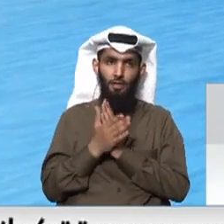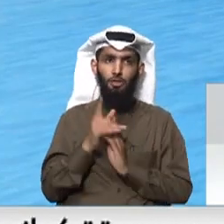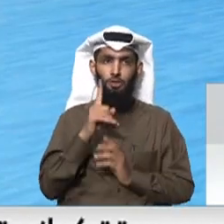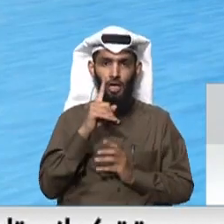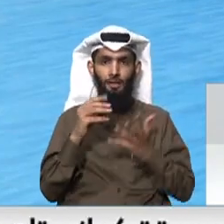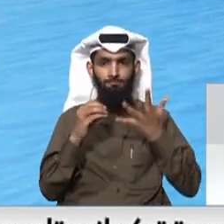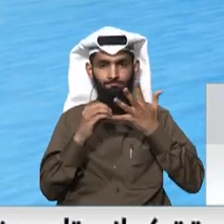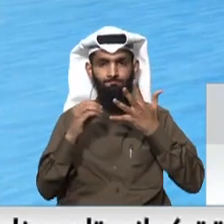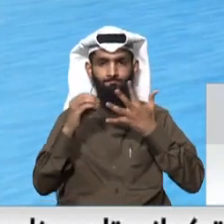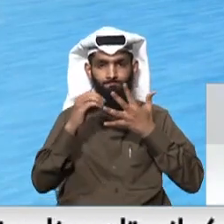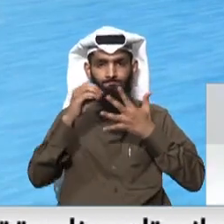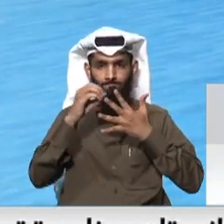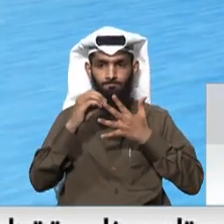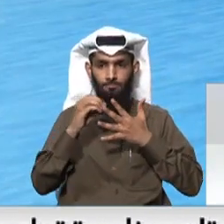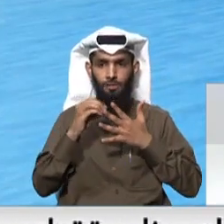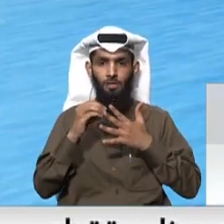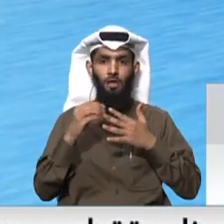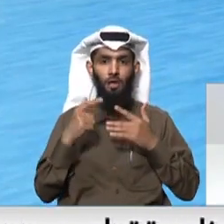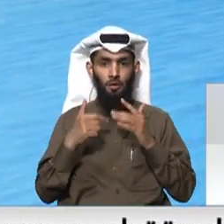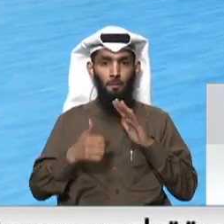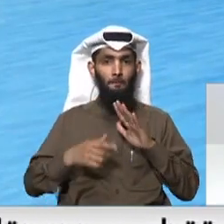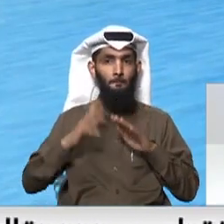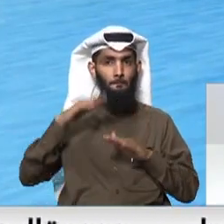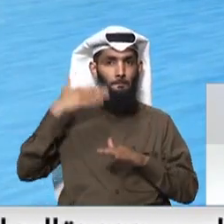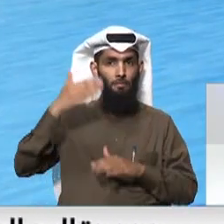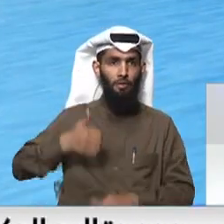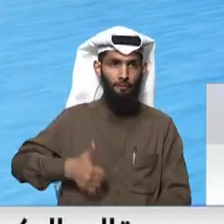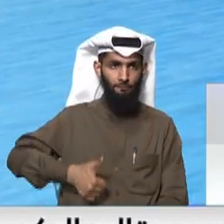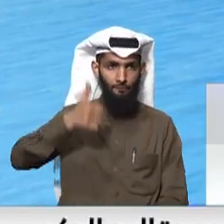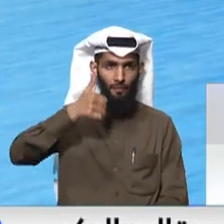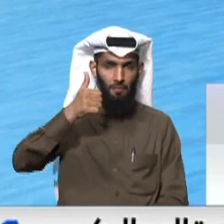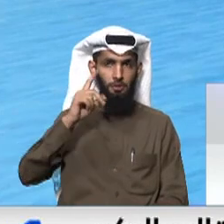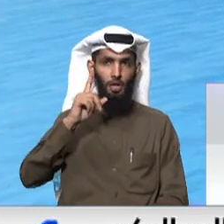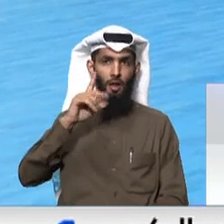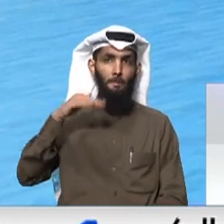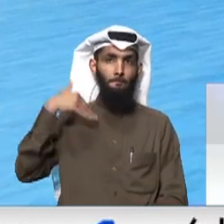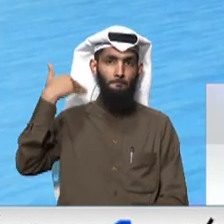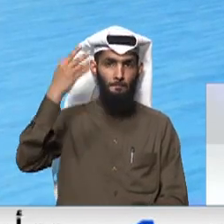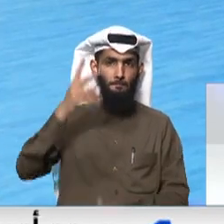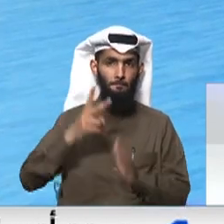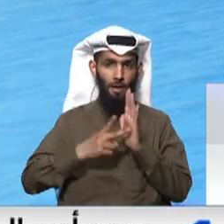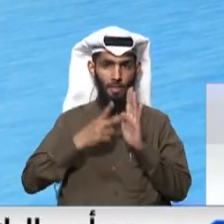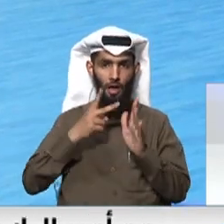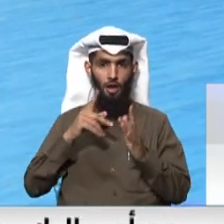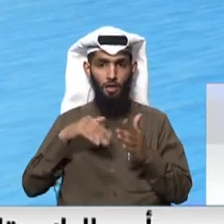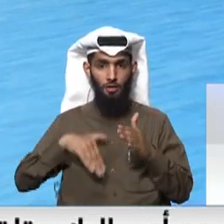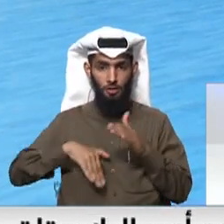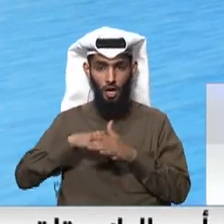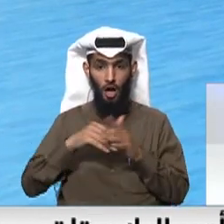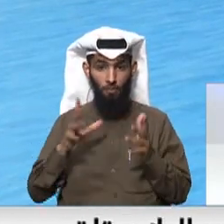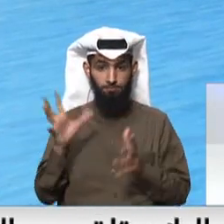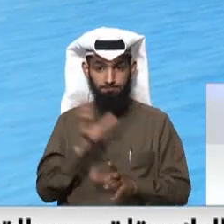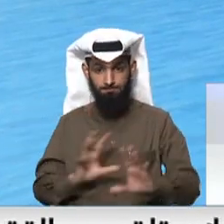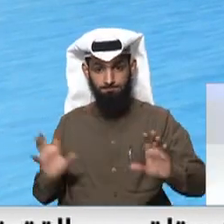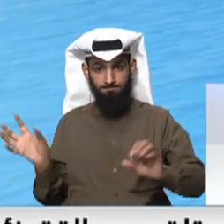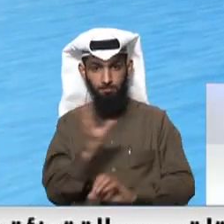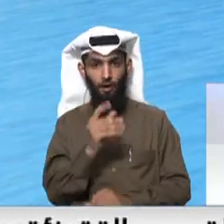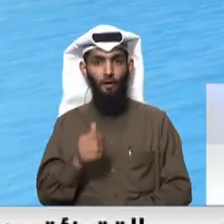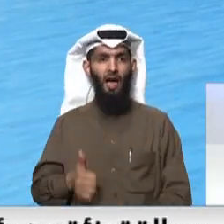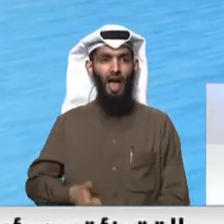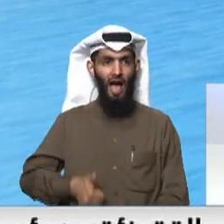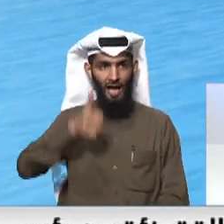شوي شوي يرتفع المستوى، ترتفع اللياقة، وإن شاء الله بالمباراة لا يكون مستوانا أفضل وأحسن ونحقق النتائج اللي نتمناها والمركز